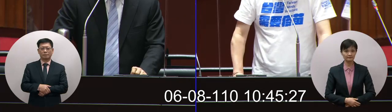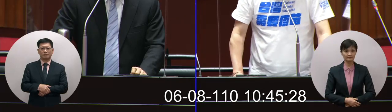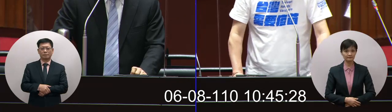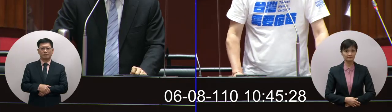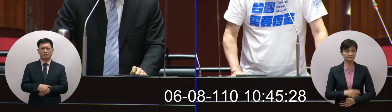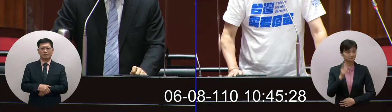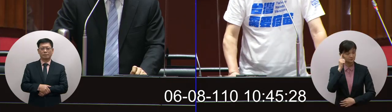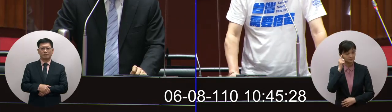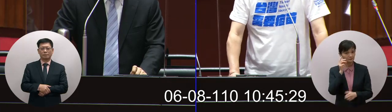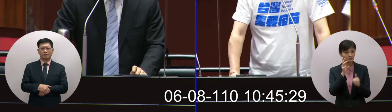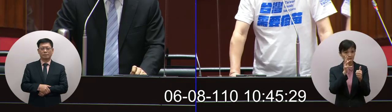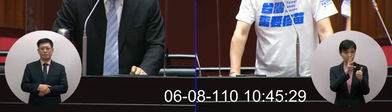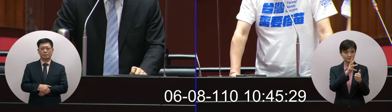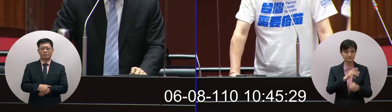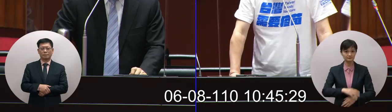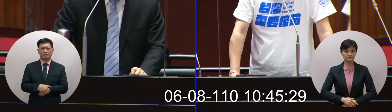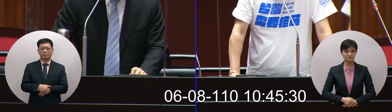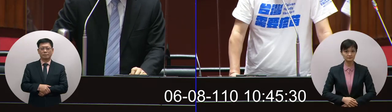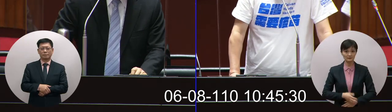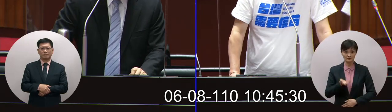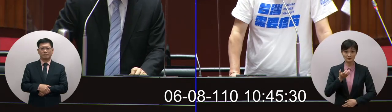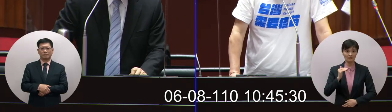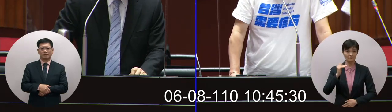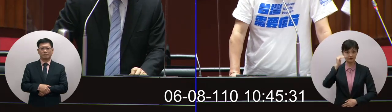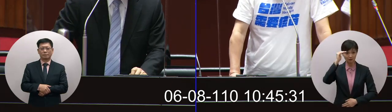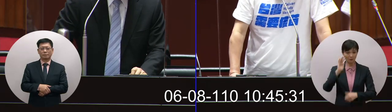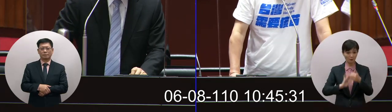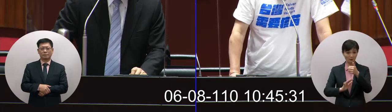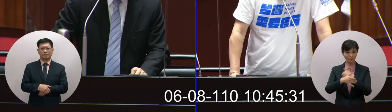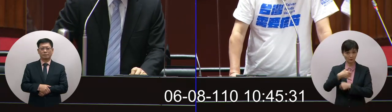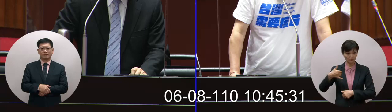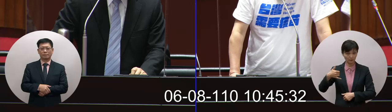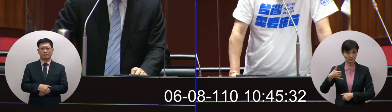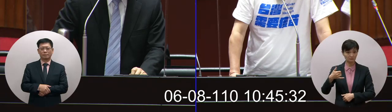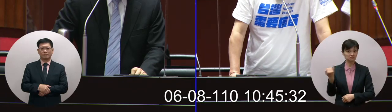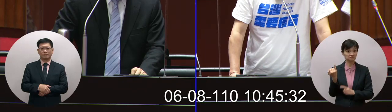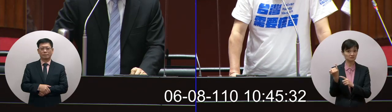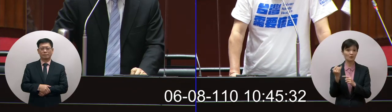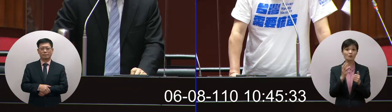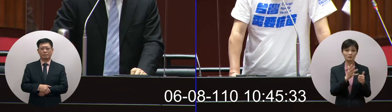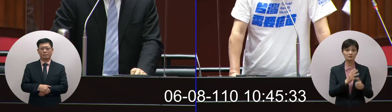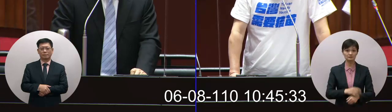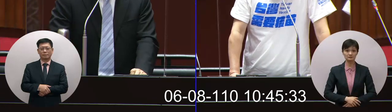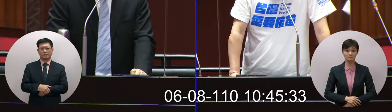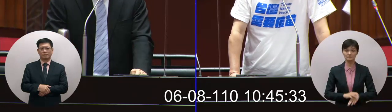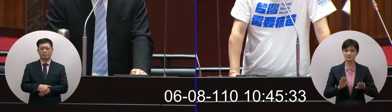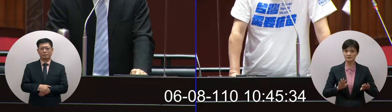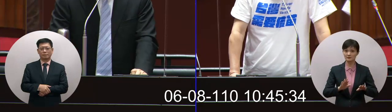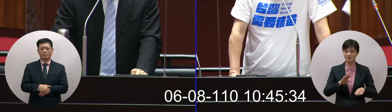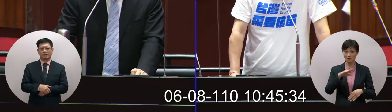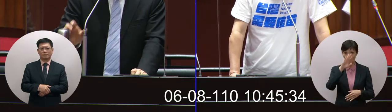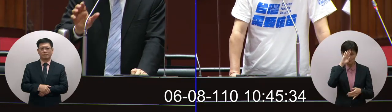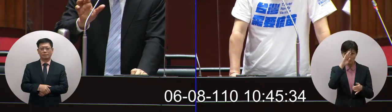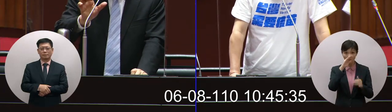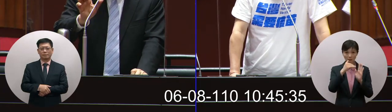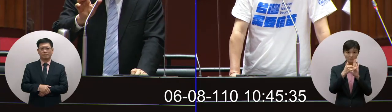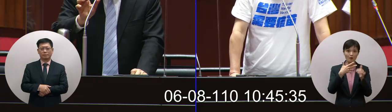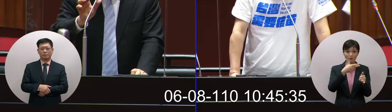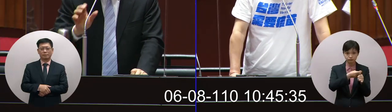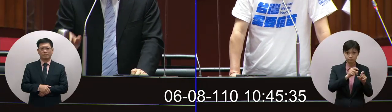再请教一下，刚才高鸿安委员也问，请问目前疫苗的到货数有多